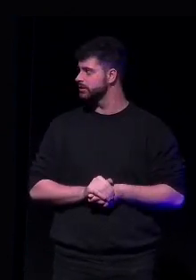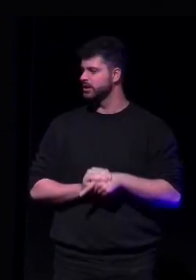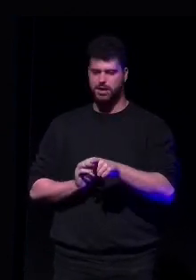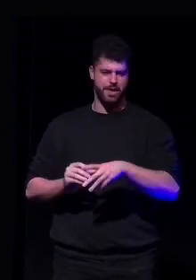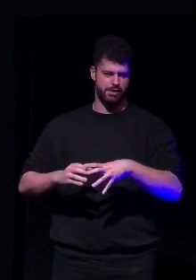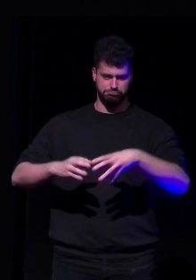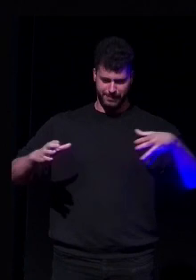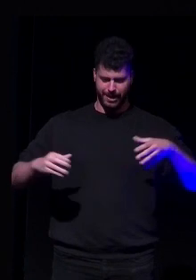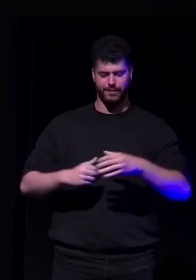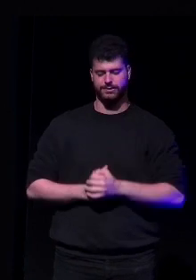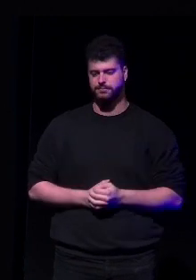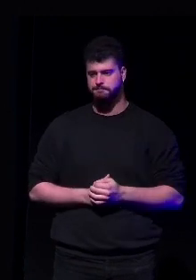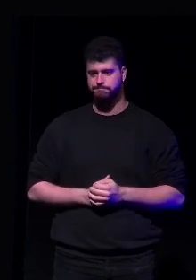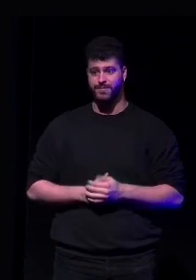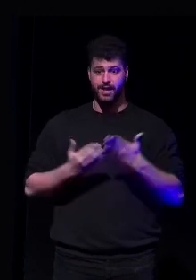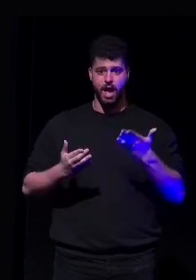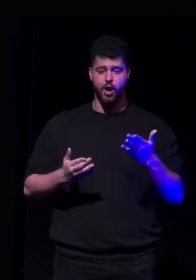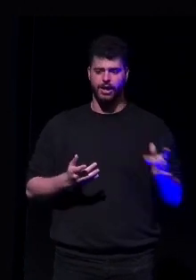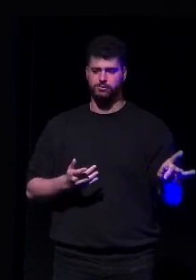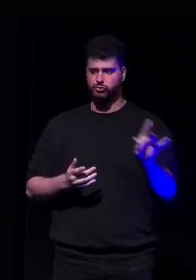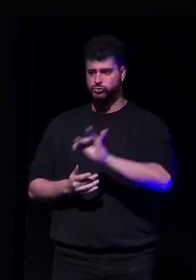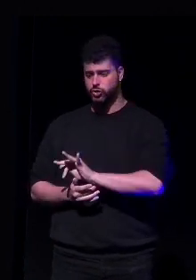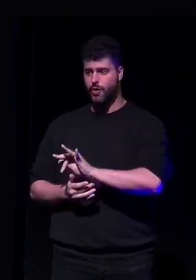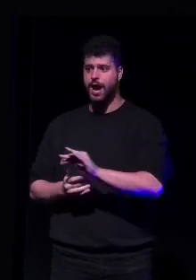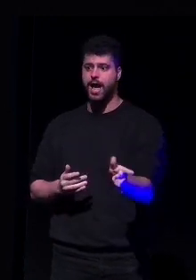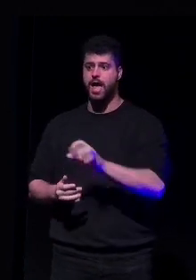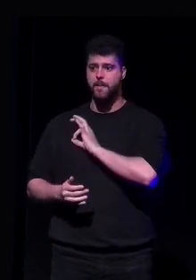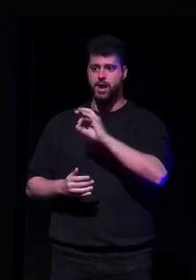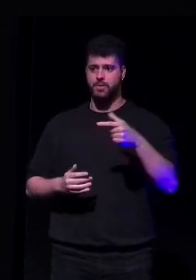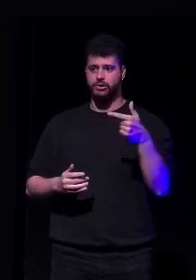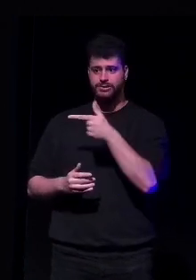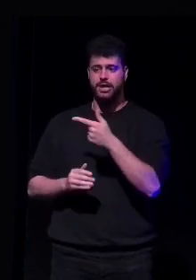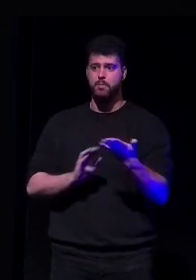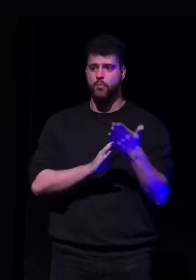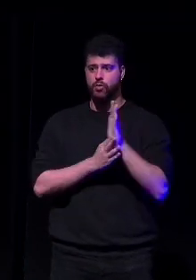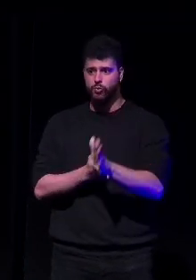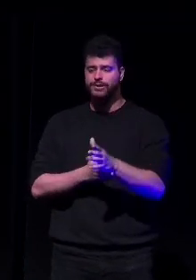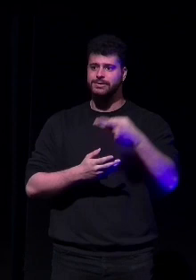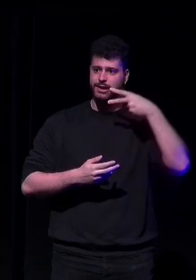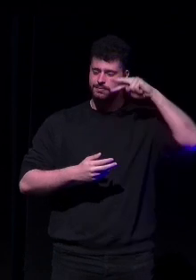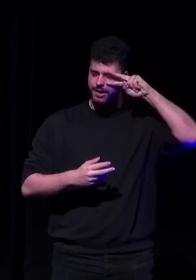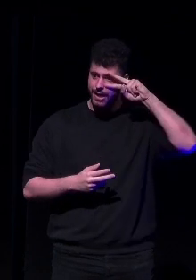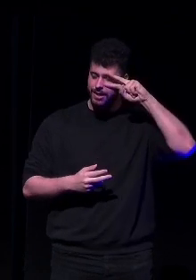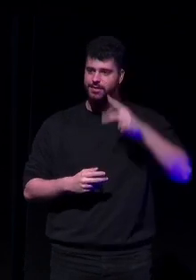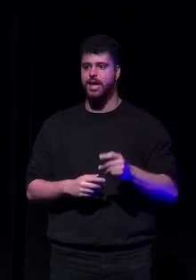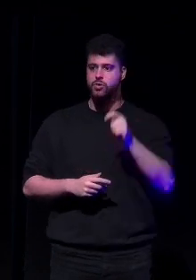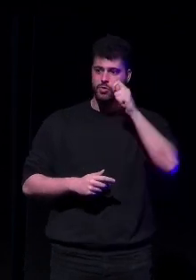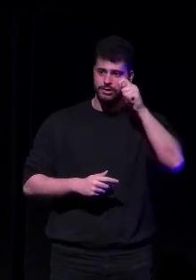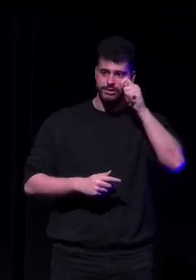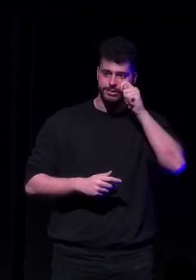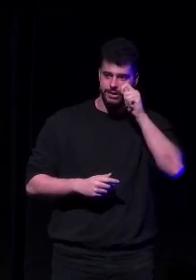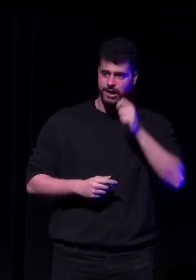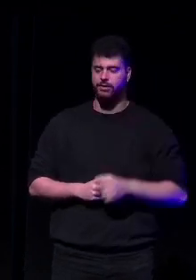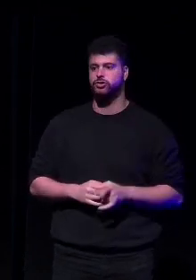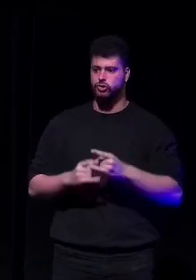més grans. Passem ara al Premi GI de Comunicació a millor proposta i experiència en turisme sostenible a la Costa Brava i el Pirineu de